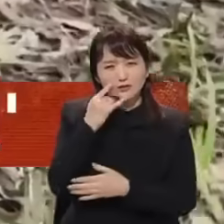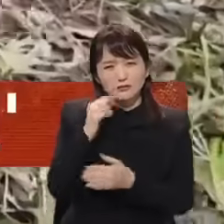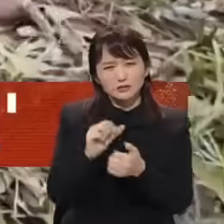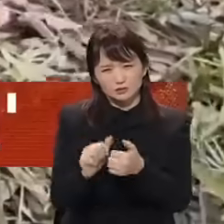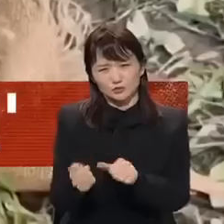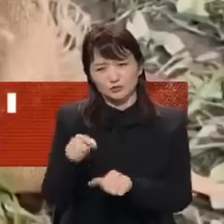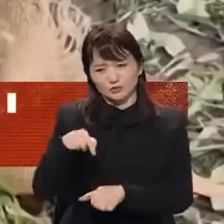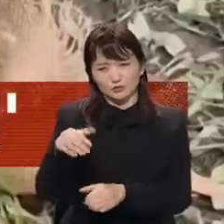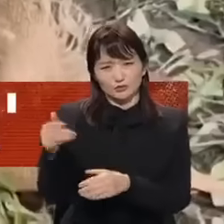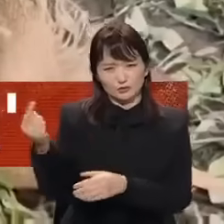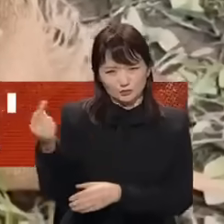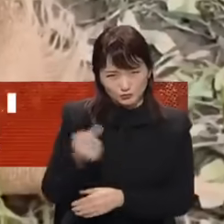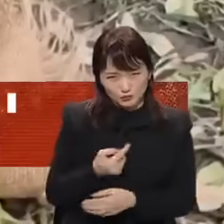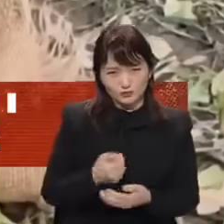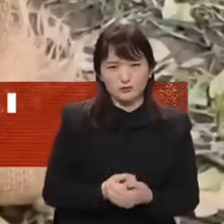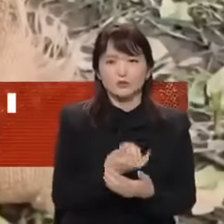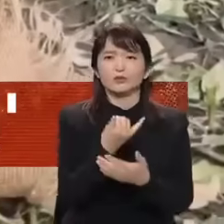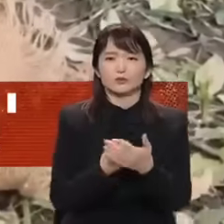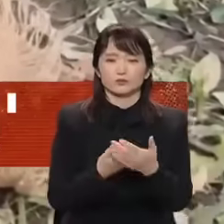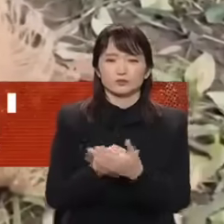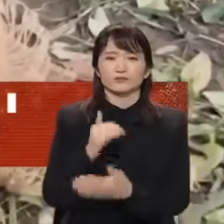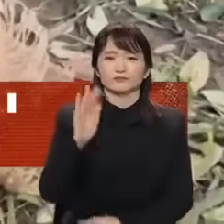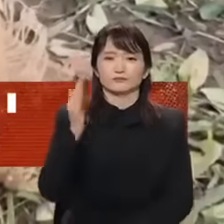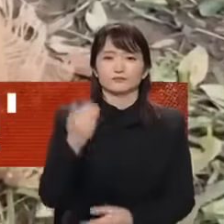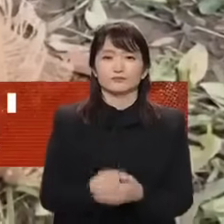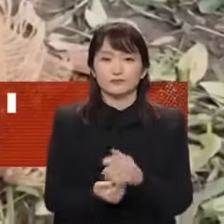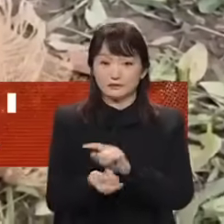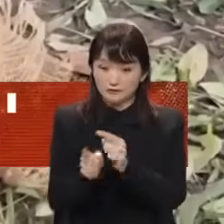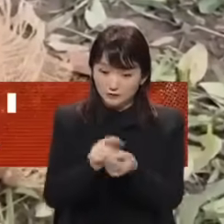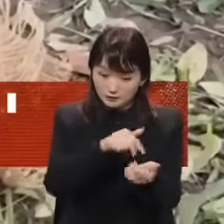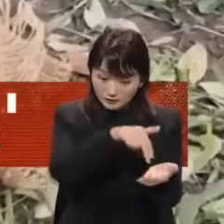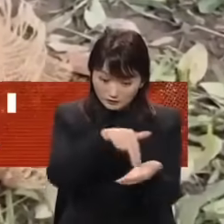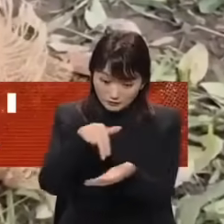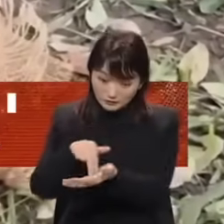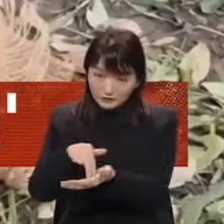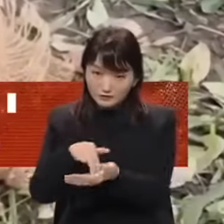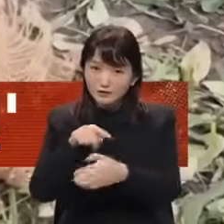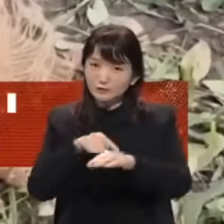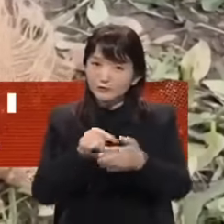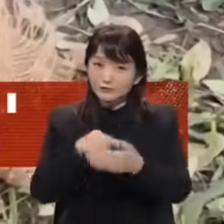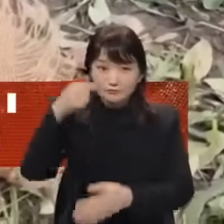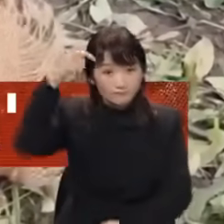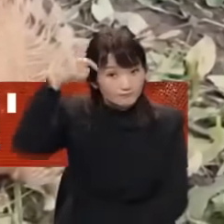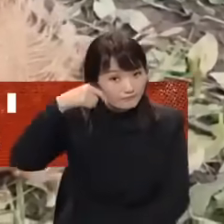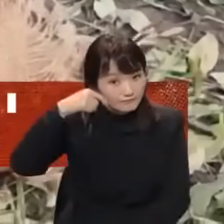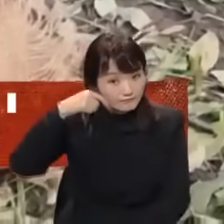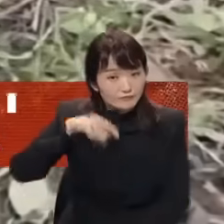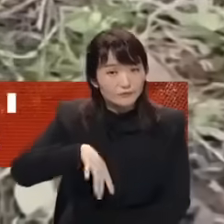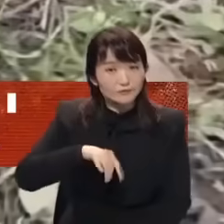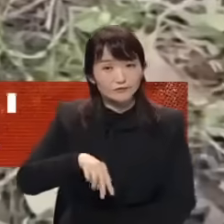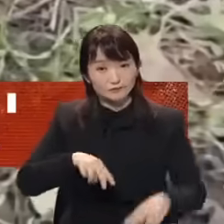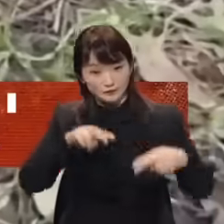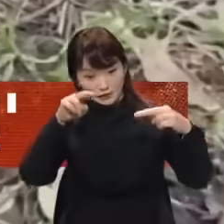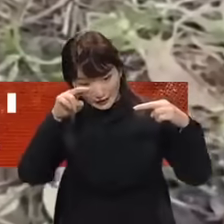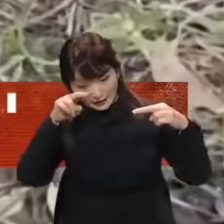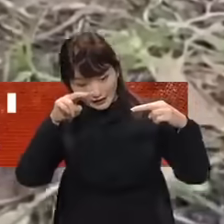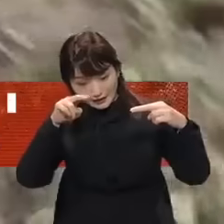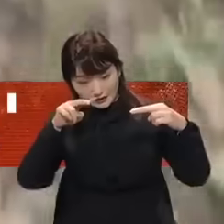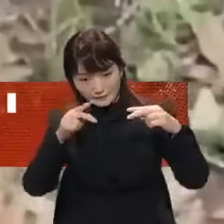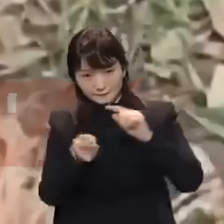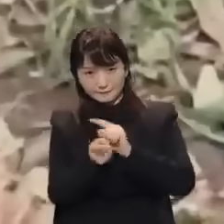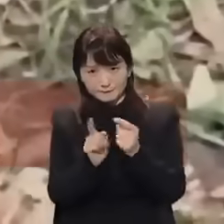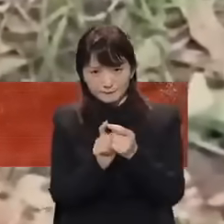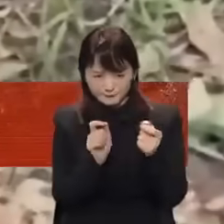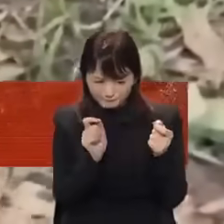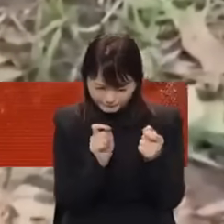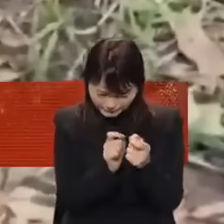오게 됐습니다. 고아가 돼버린 거죠. 그런데 서로의 그런 사정을 마음으로 느꼈던 걸까요? 처음 본 그날부터 둘이 딱 달라붙어서